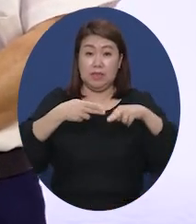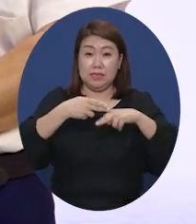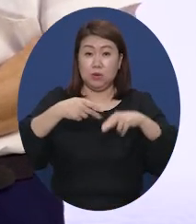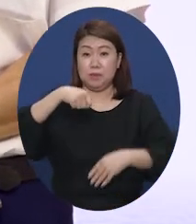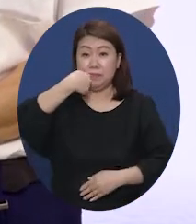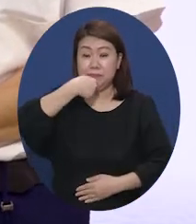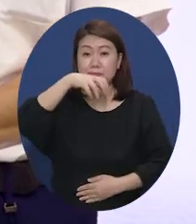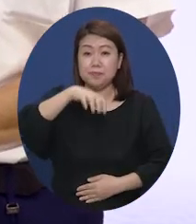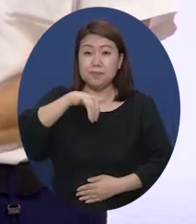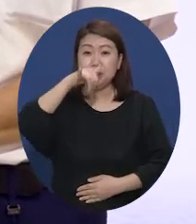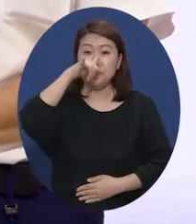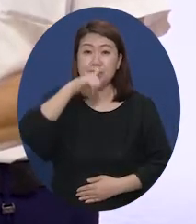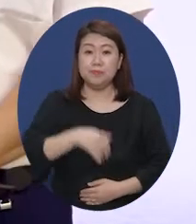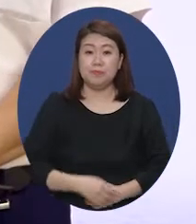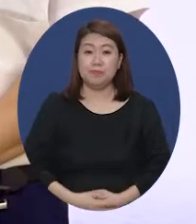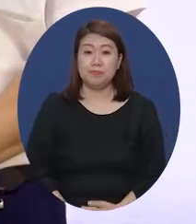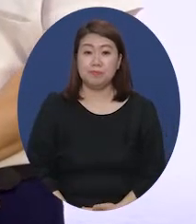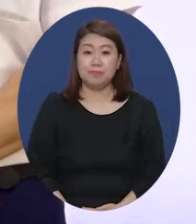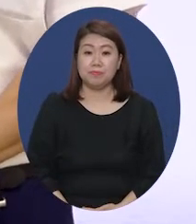만들어진 레스토랑도 보이고요.